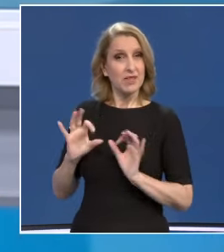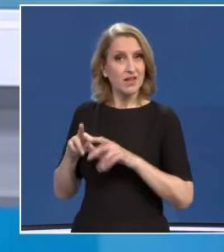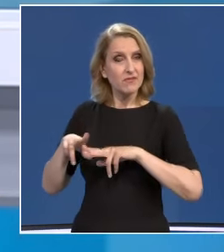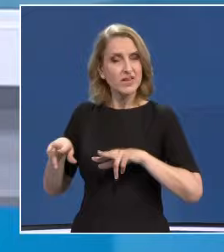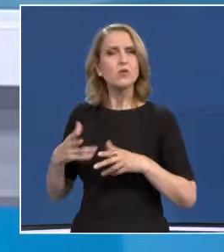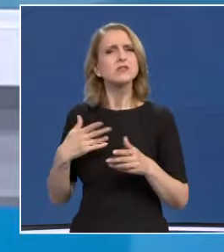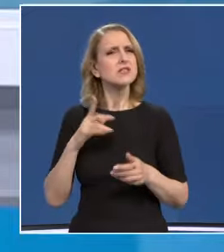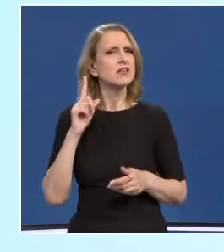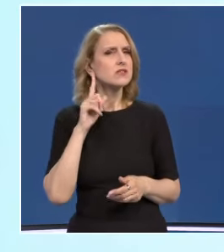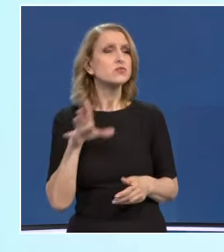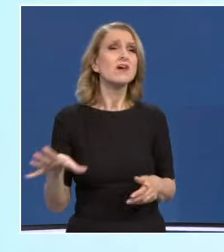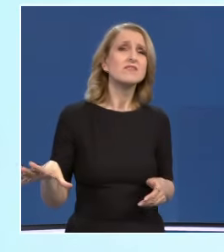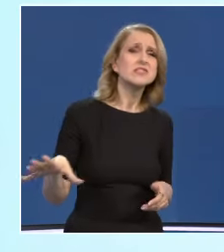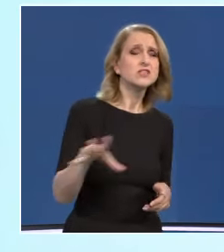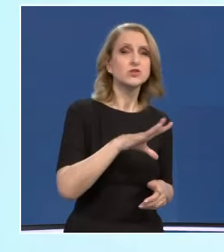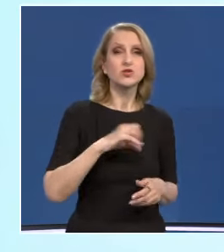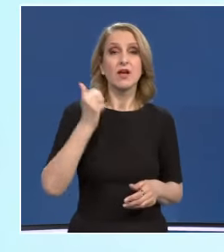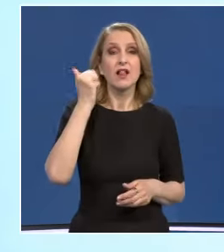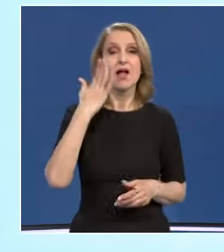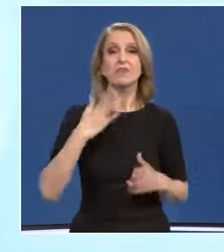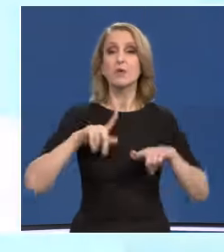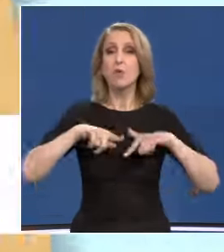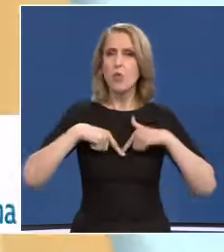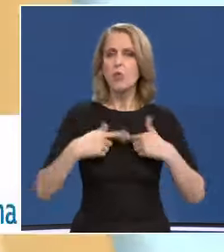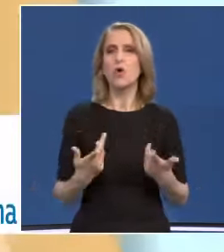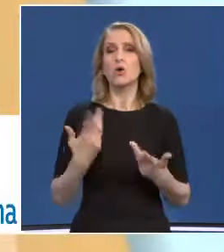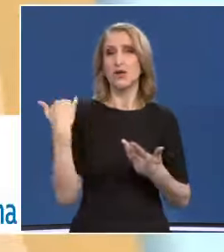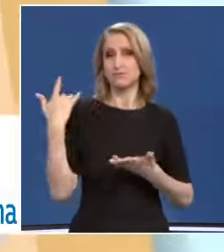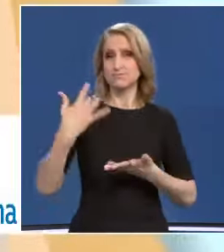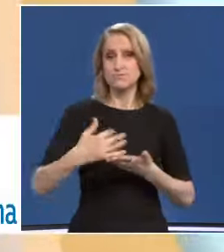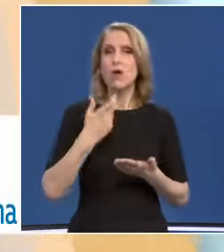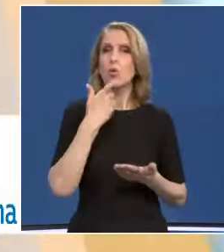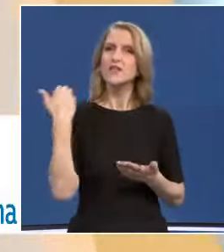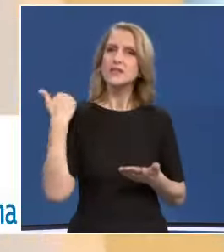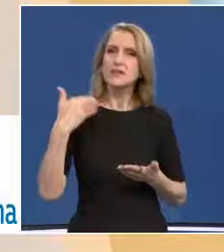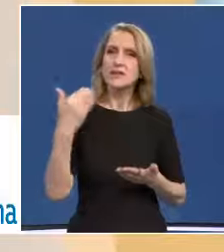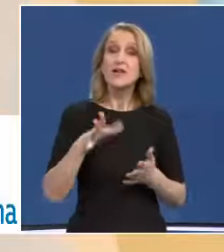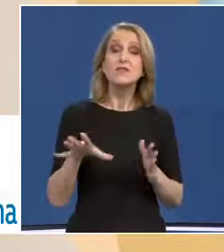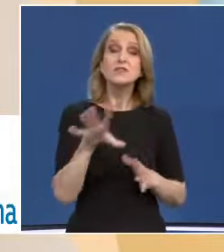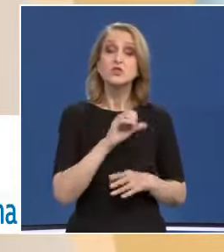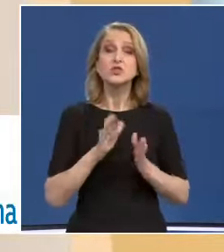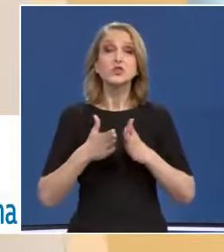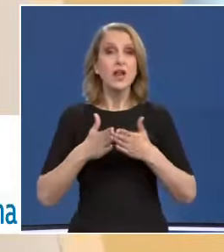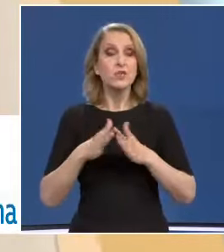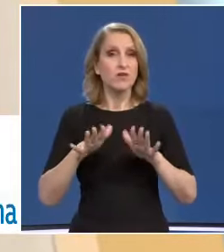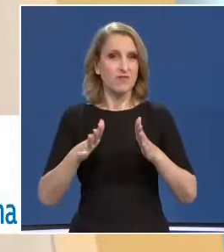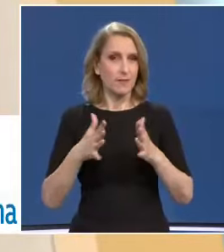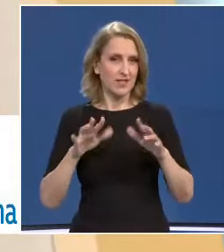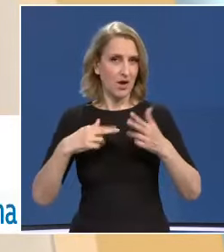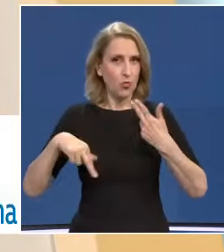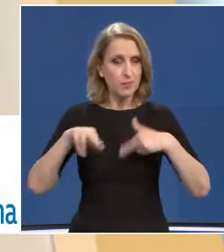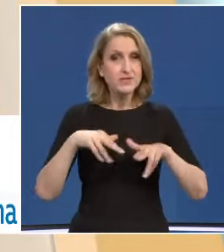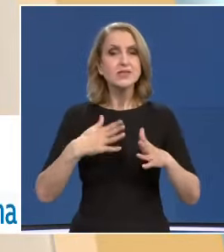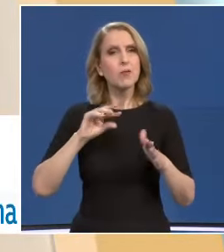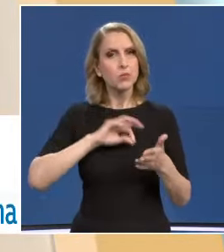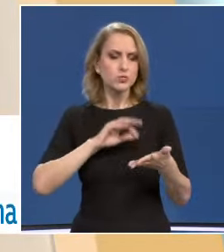изслушване на всички главни прокурори, началници на служби и агенции през последните години. Всички членове на Временната комисия получиха и